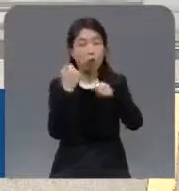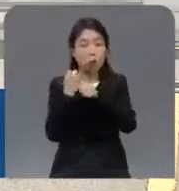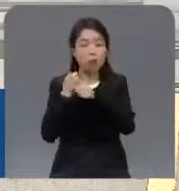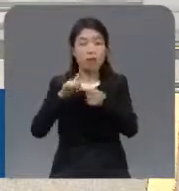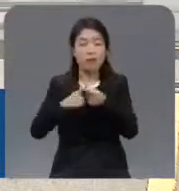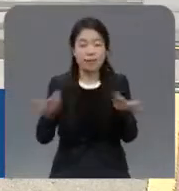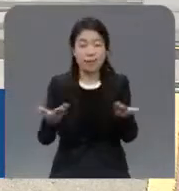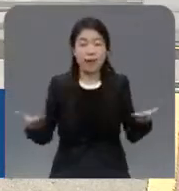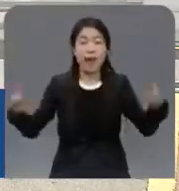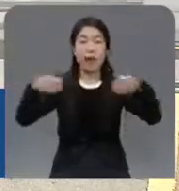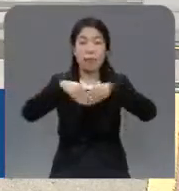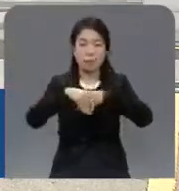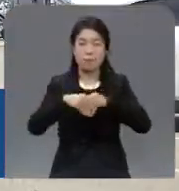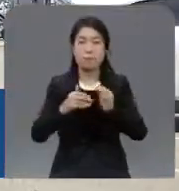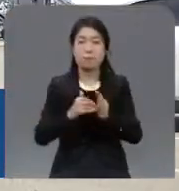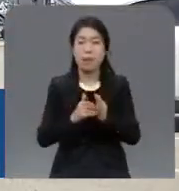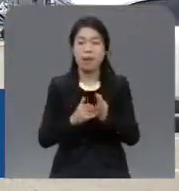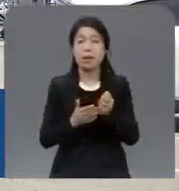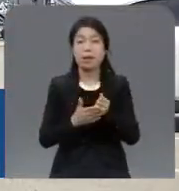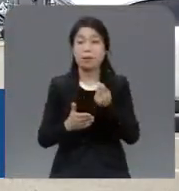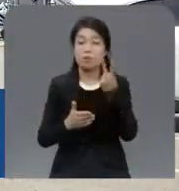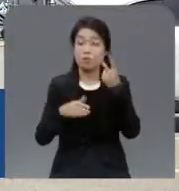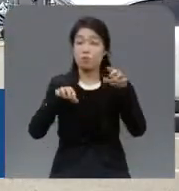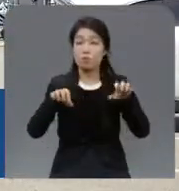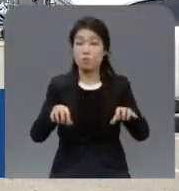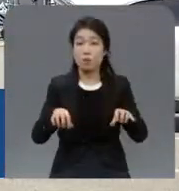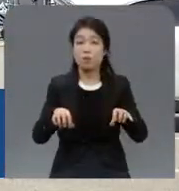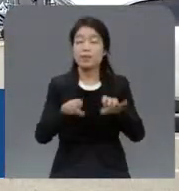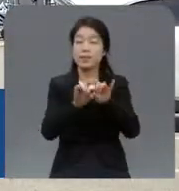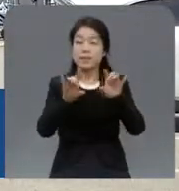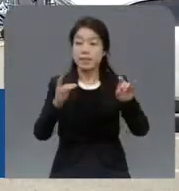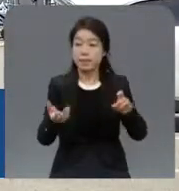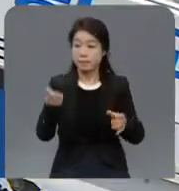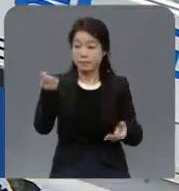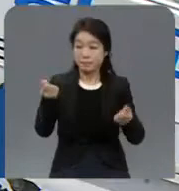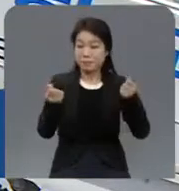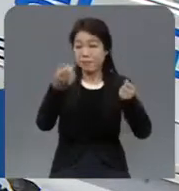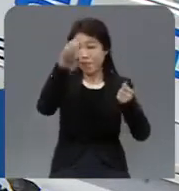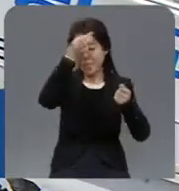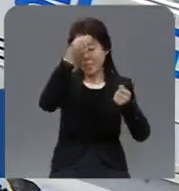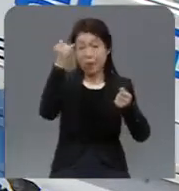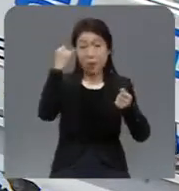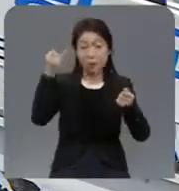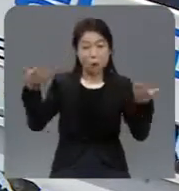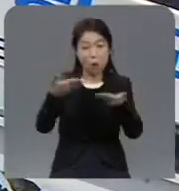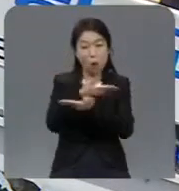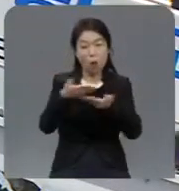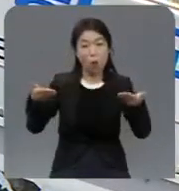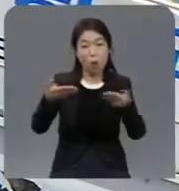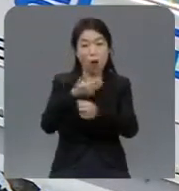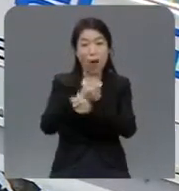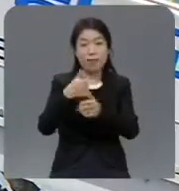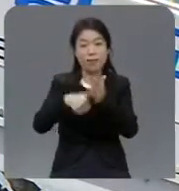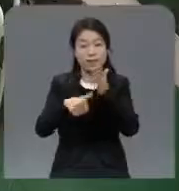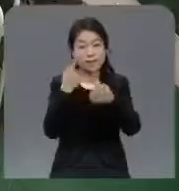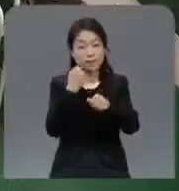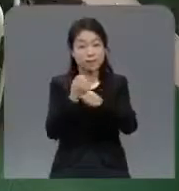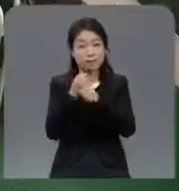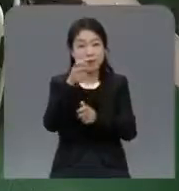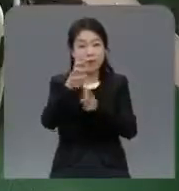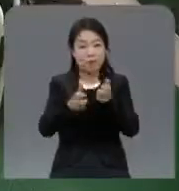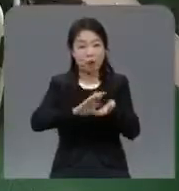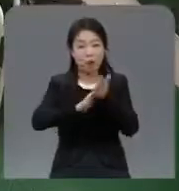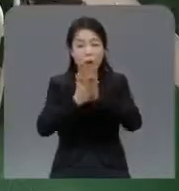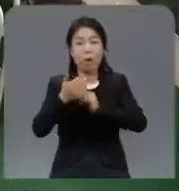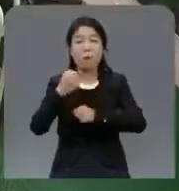협약을 체결했습니다. 이에 따라 두 기관은 각자가 보유한 기술과 아이디어 교류를 통해 제품 개발과 사업화를